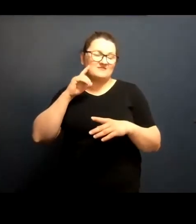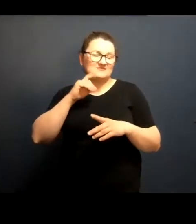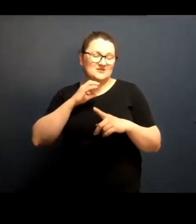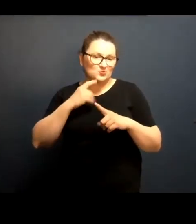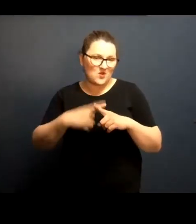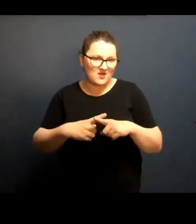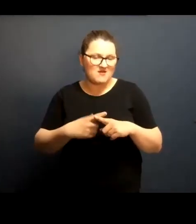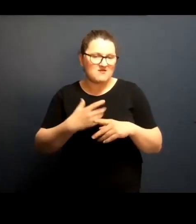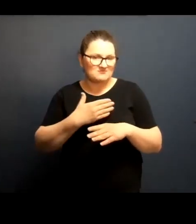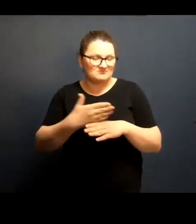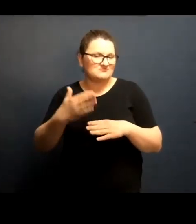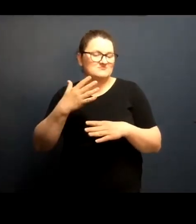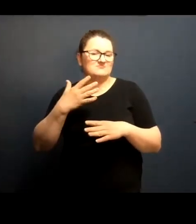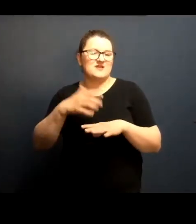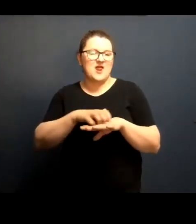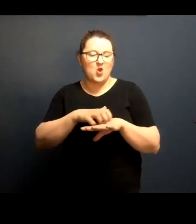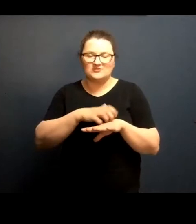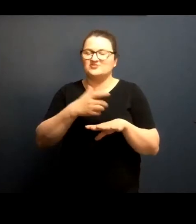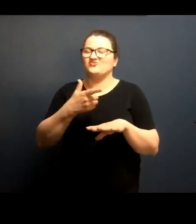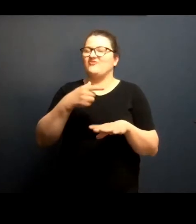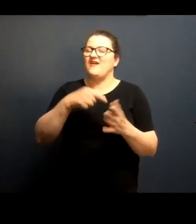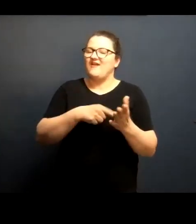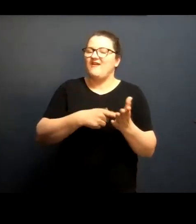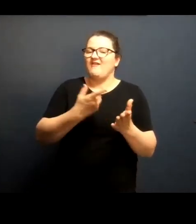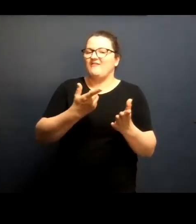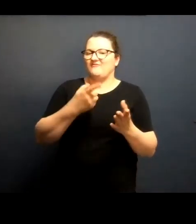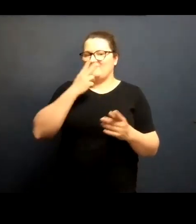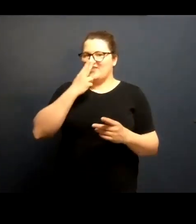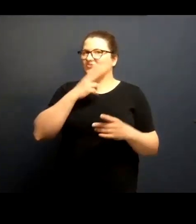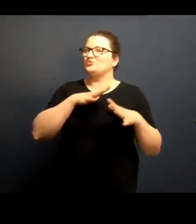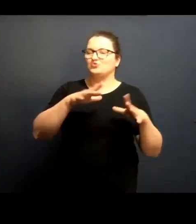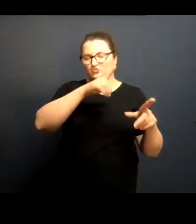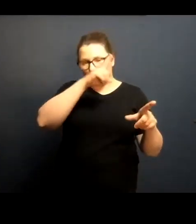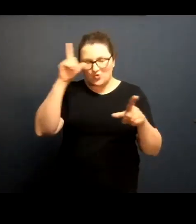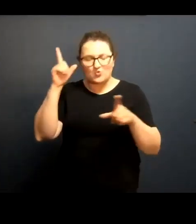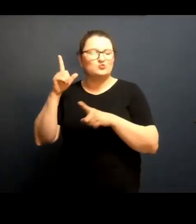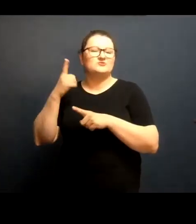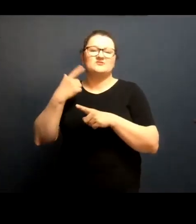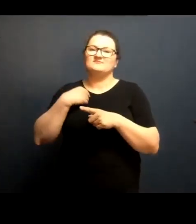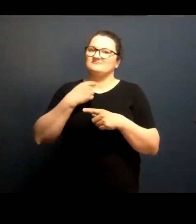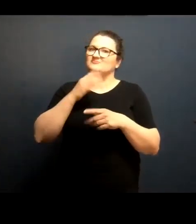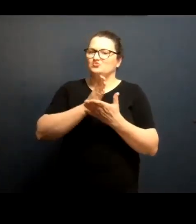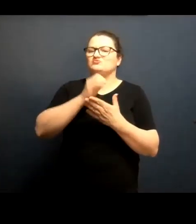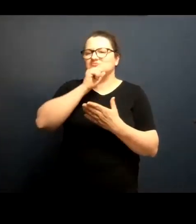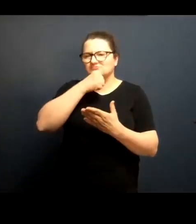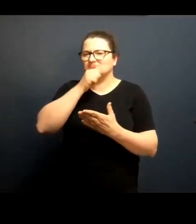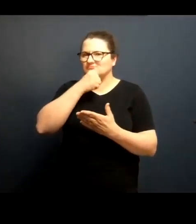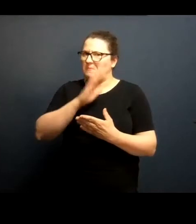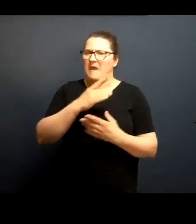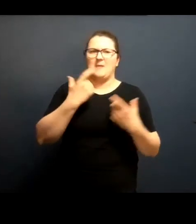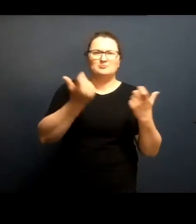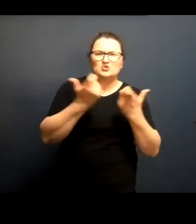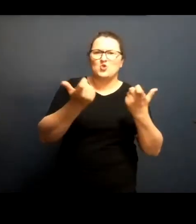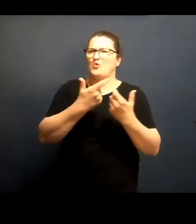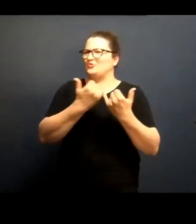Widzę właśnie, jak wiele ludzi w tak zwanym naprawdę zaawansowanym wieku przeżywa naprawdę niesamowite przygody emocjonalne, erotyczne w